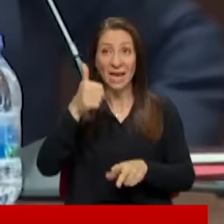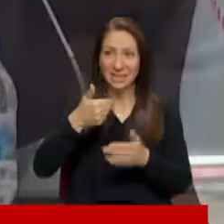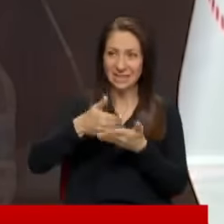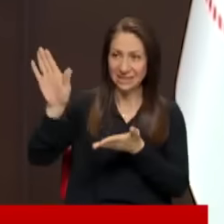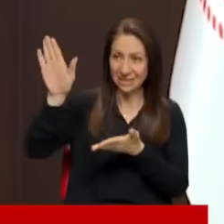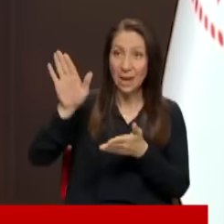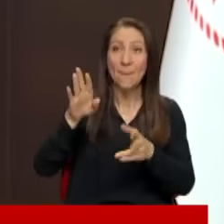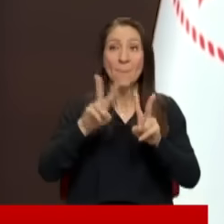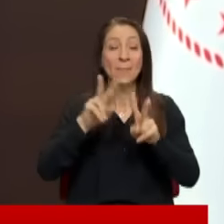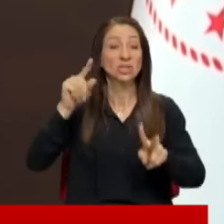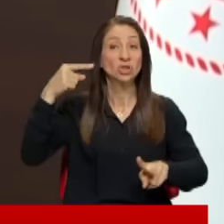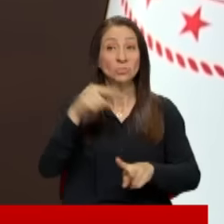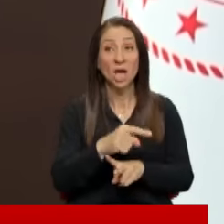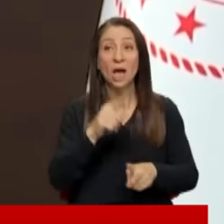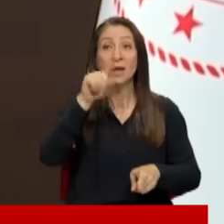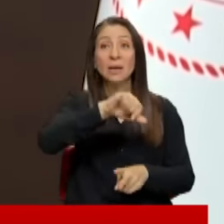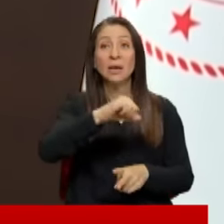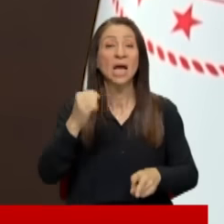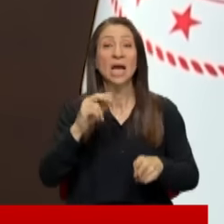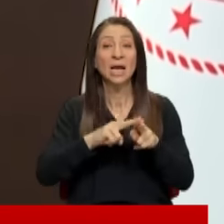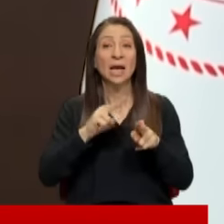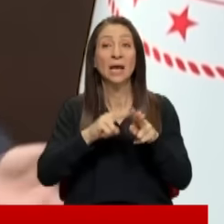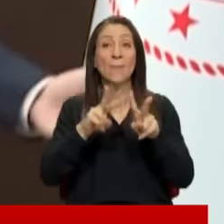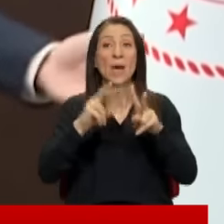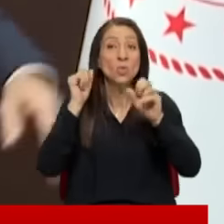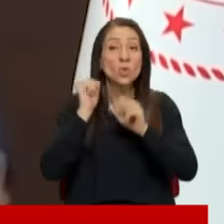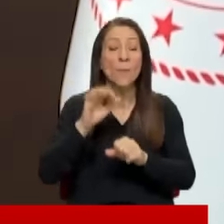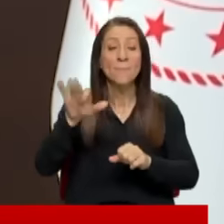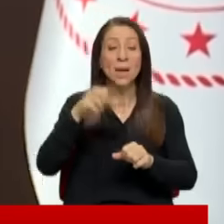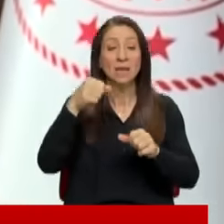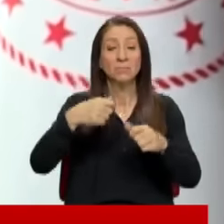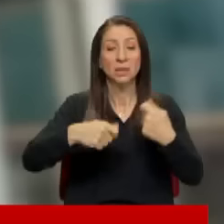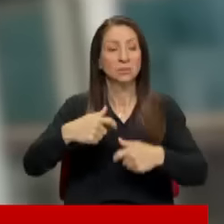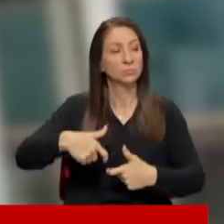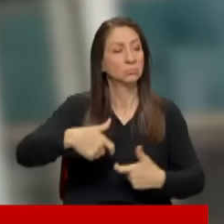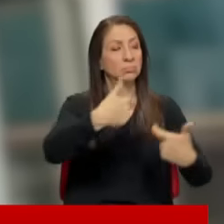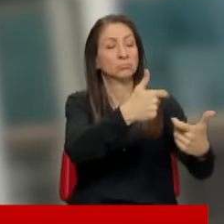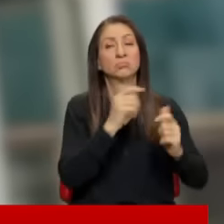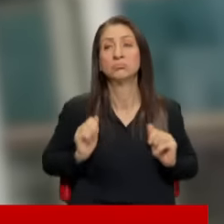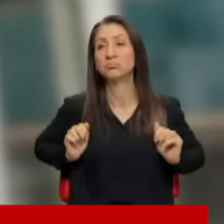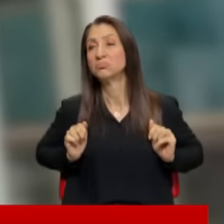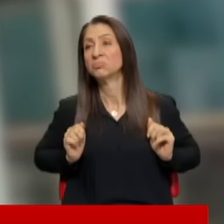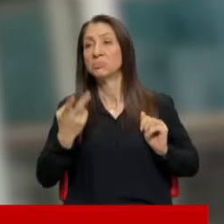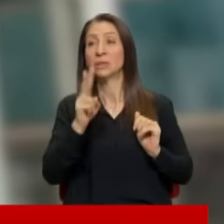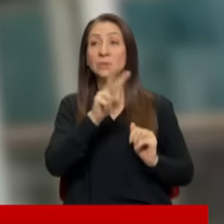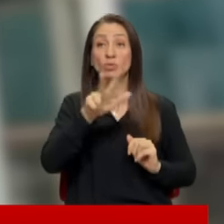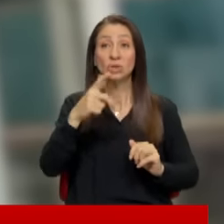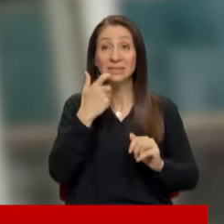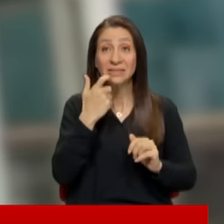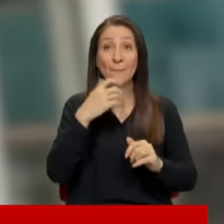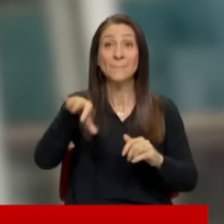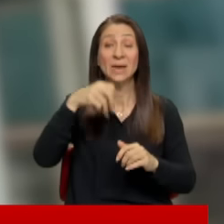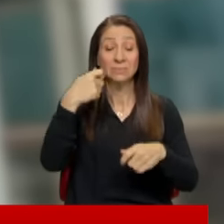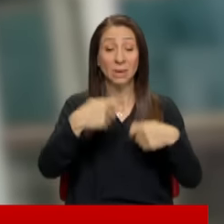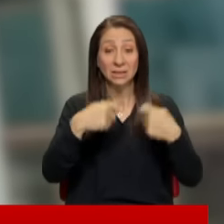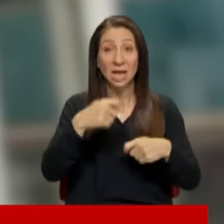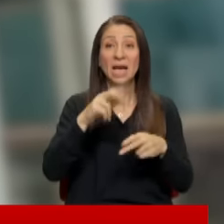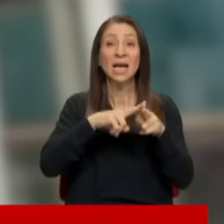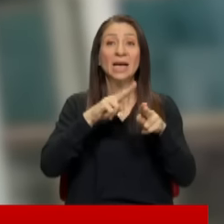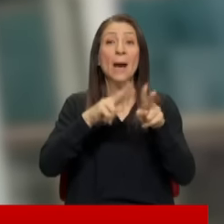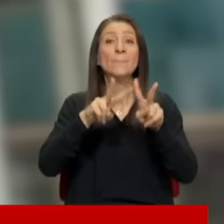gitti. Mehmet Şimşek'in gelişiyle hazine KKM'nin yükünü Merkez Bankası'na devretti. 2023 yılında Merkez Bankası kur